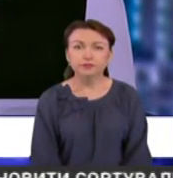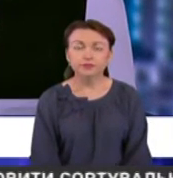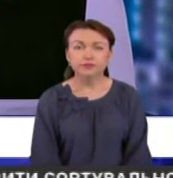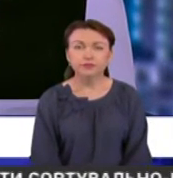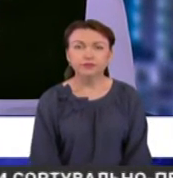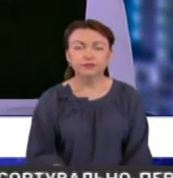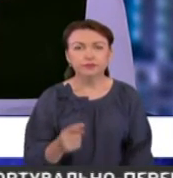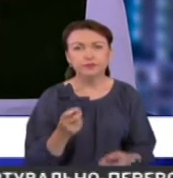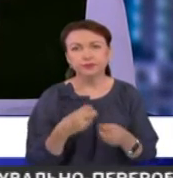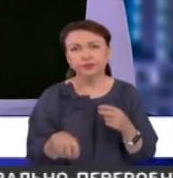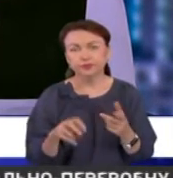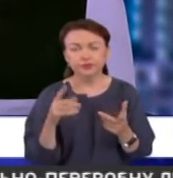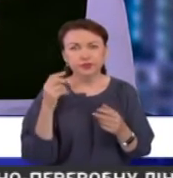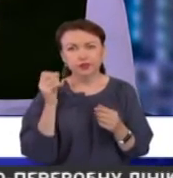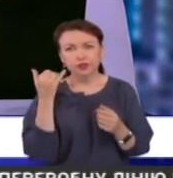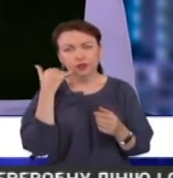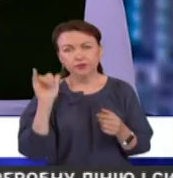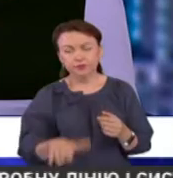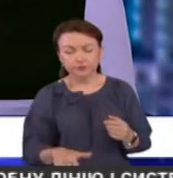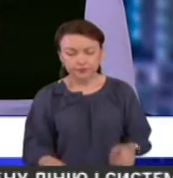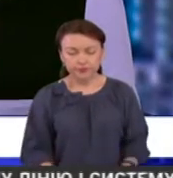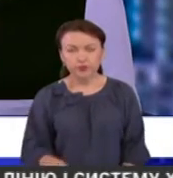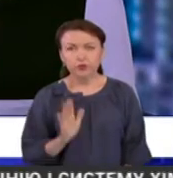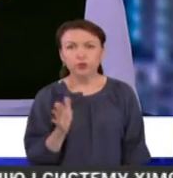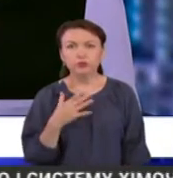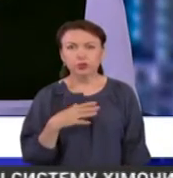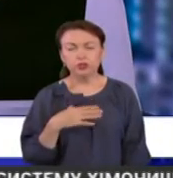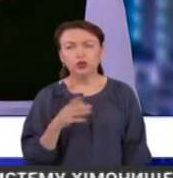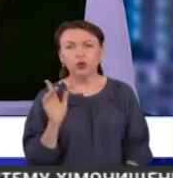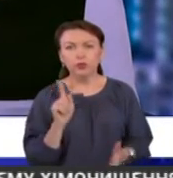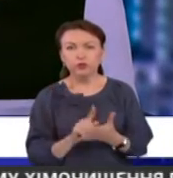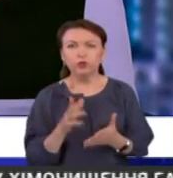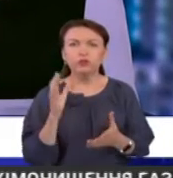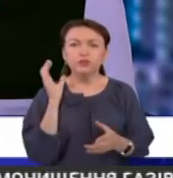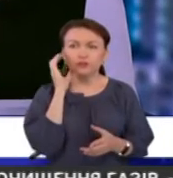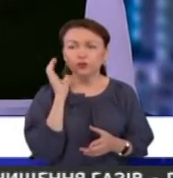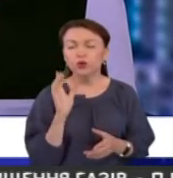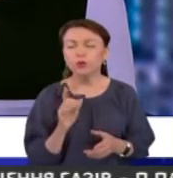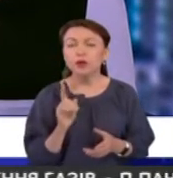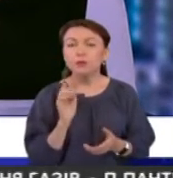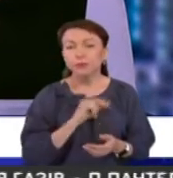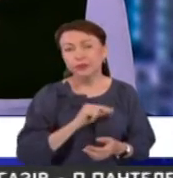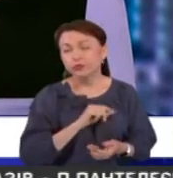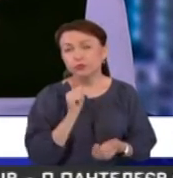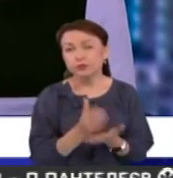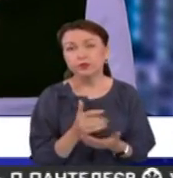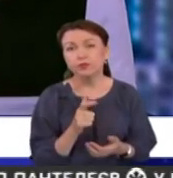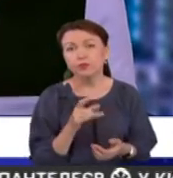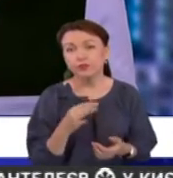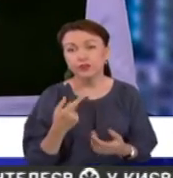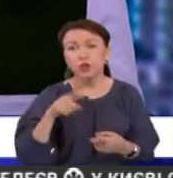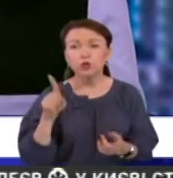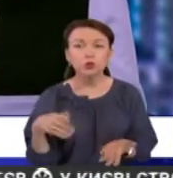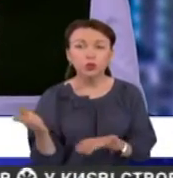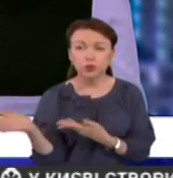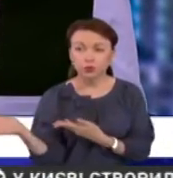Так, обов'язково перетелефонуйте, будемо вас чекати і обов'язково вас вислухаємо. Нагадуємо, що ми працюємо у прямому ефірі, номер студії у нас не